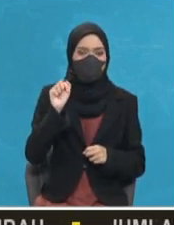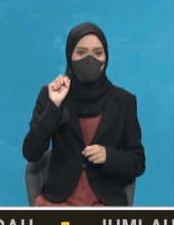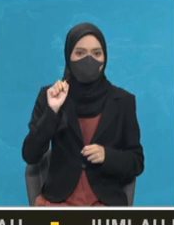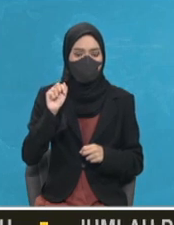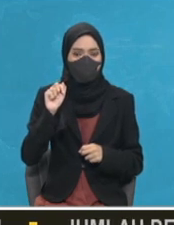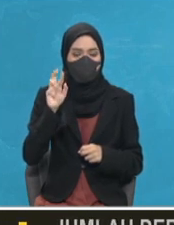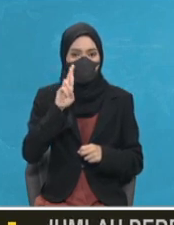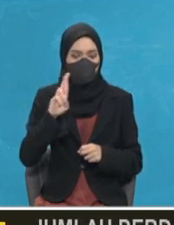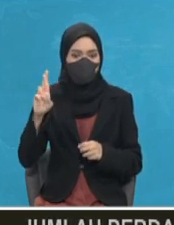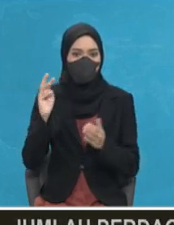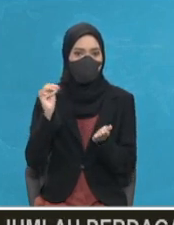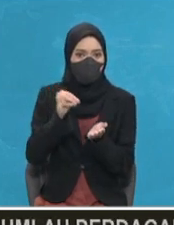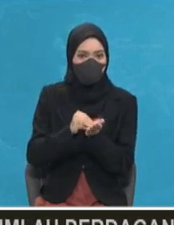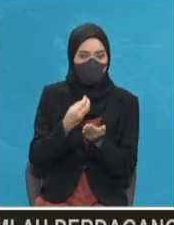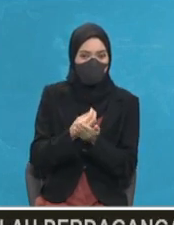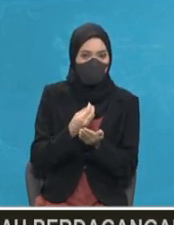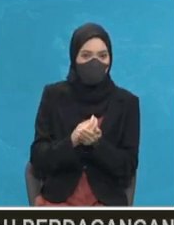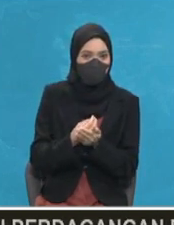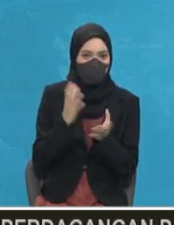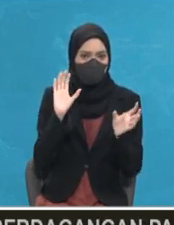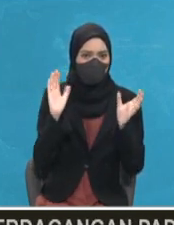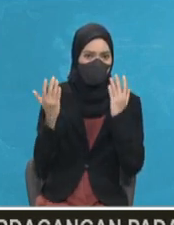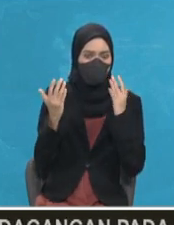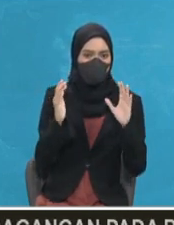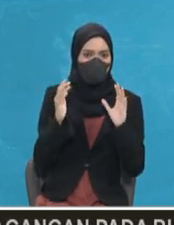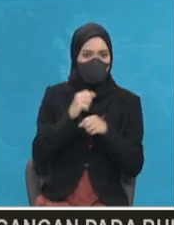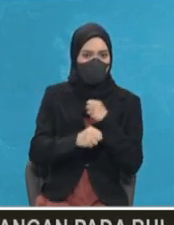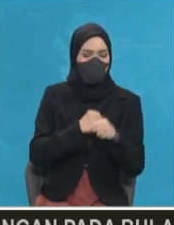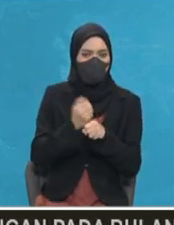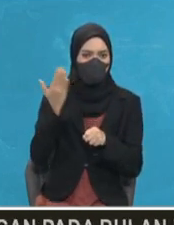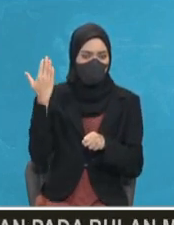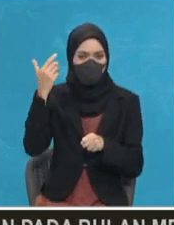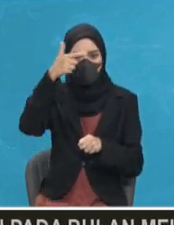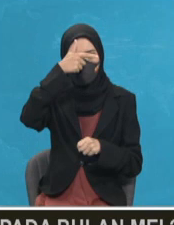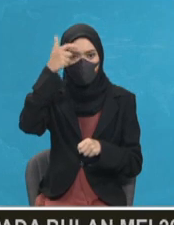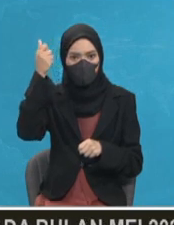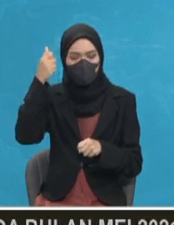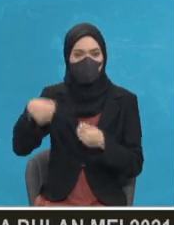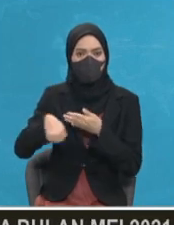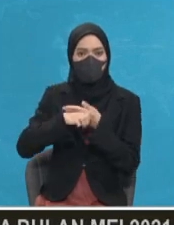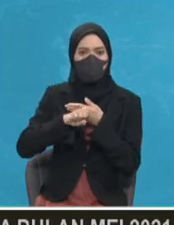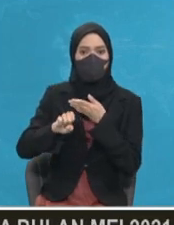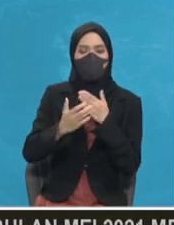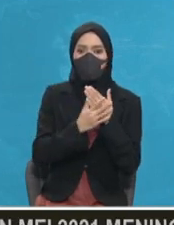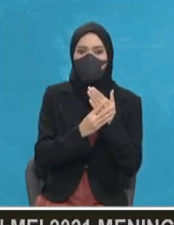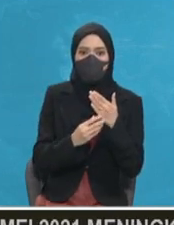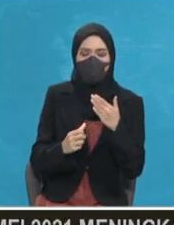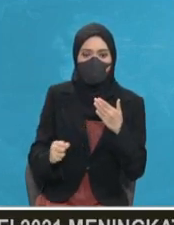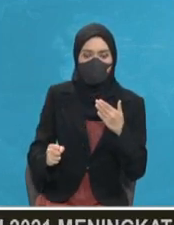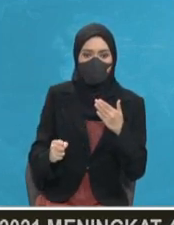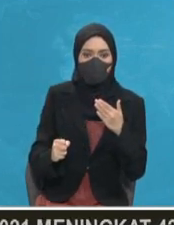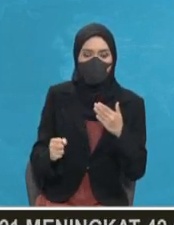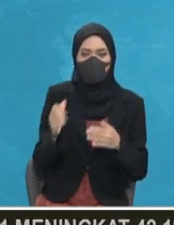7juta lengket berbanding tahun lalu ini terutamanya disebabkan oleh peningkatan ekspor bahan api galian